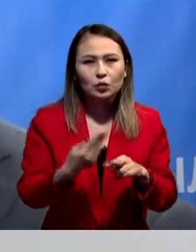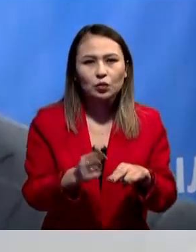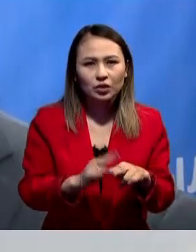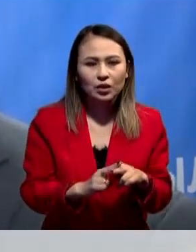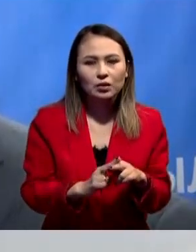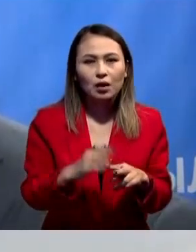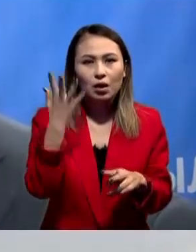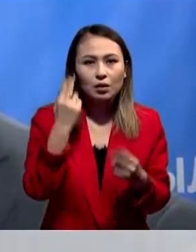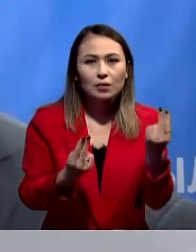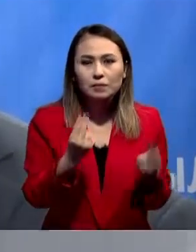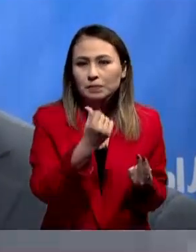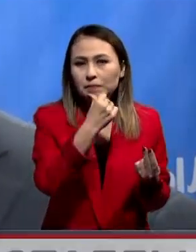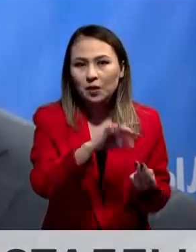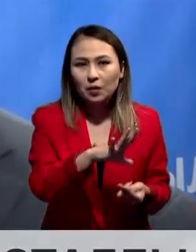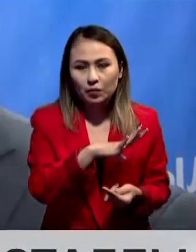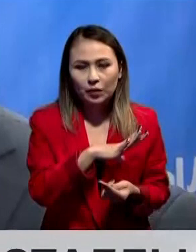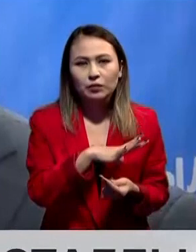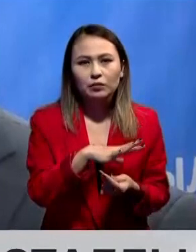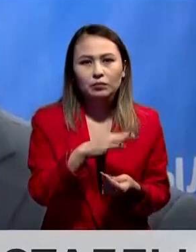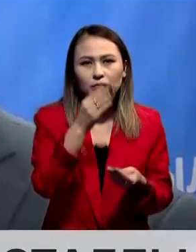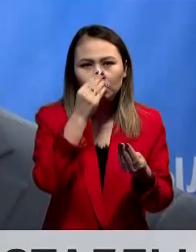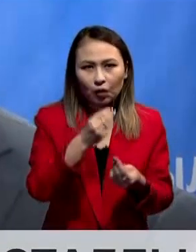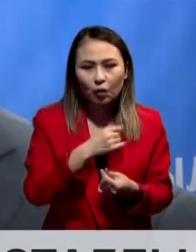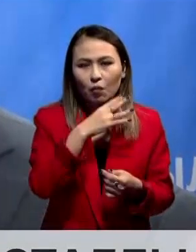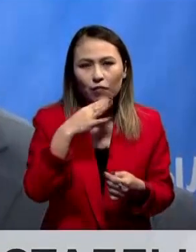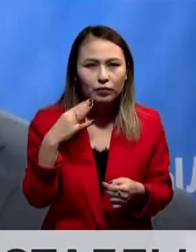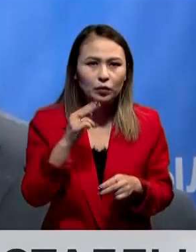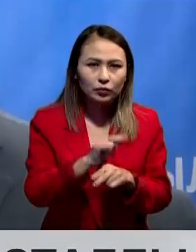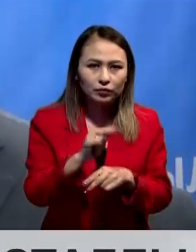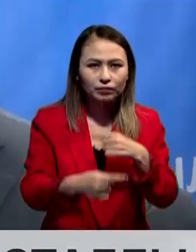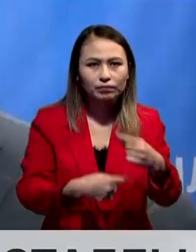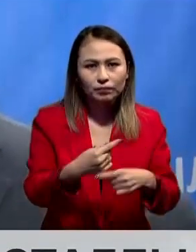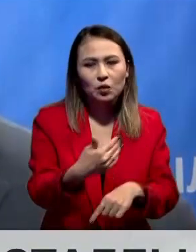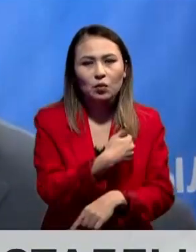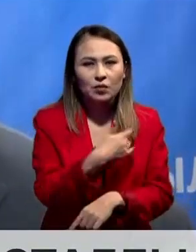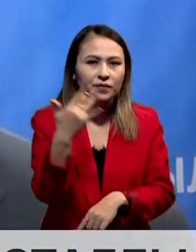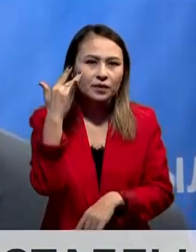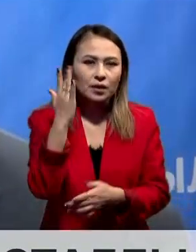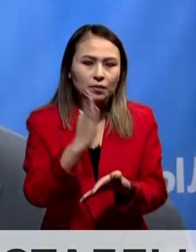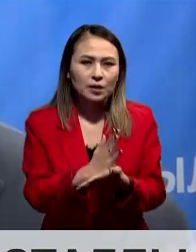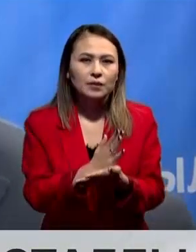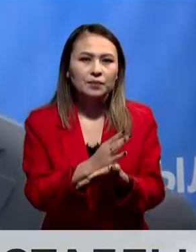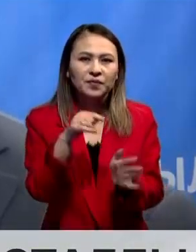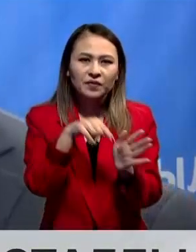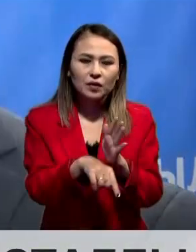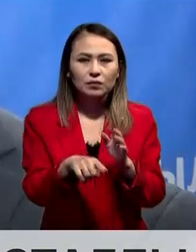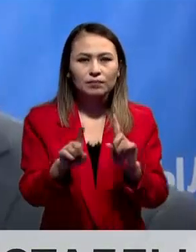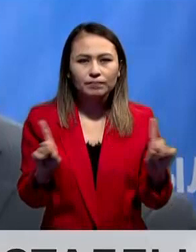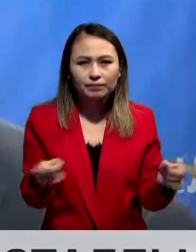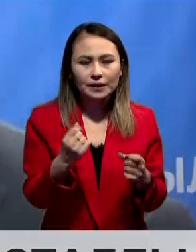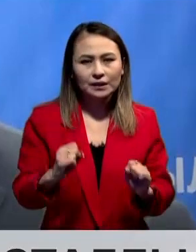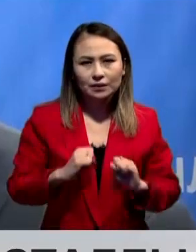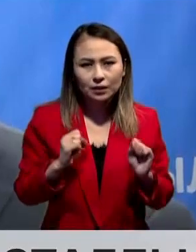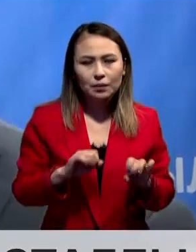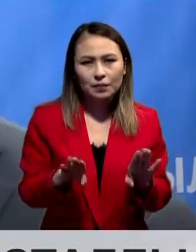Ал ойнап көргендер оны әрине қызығушылығы артып, өздерінің баласын үйретуге талпынады. Біз оны іштей барынша дамытып тырысып